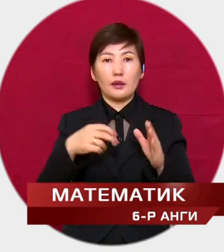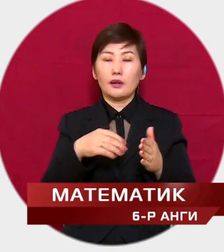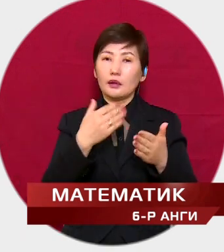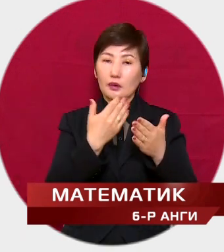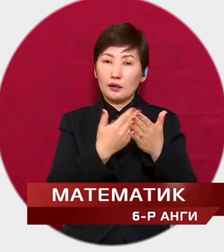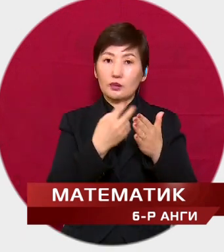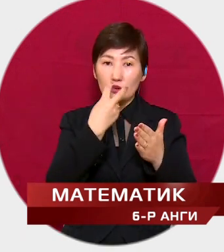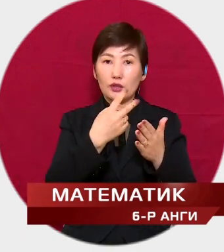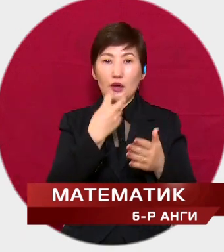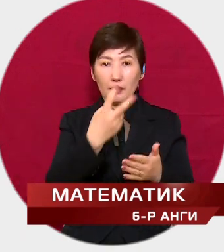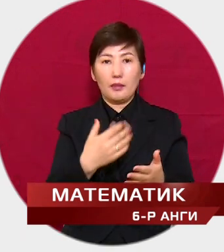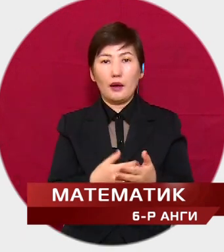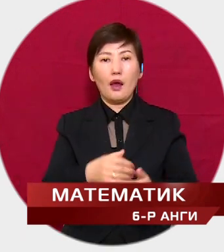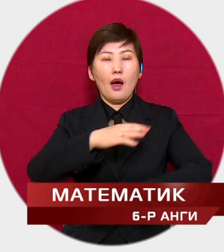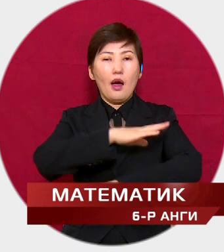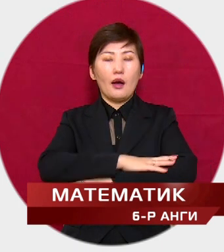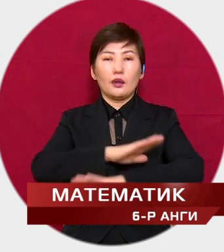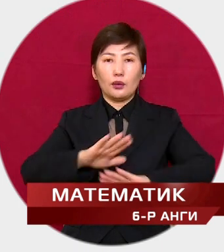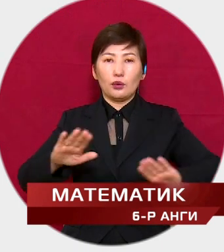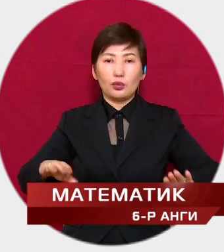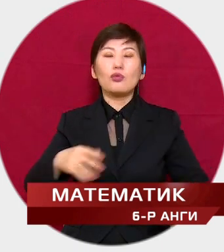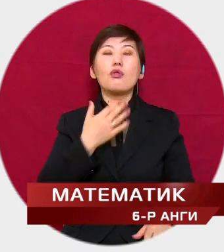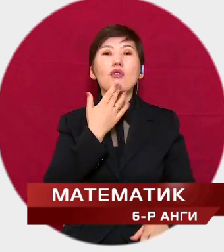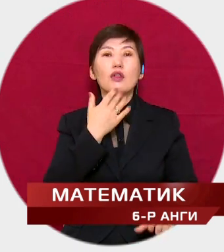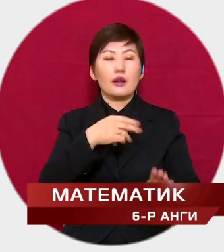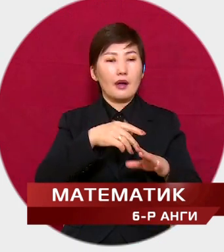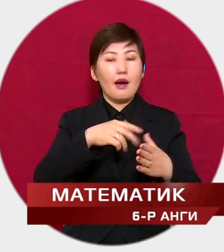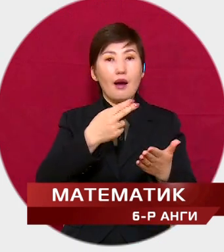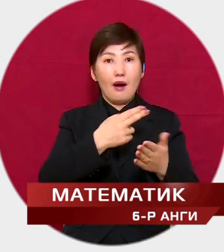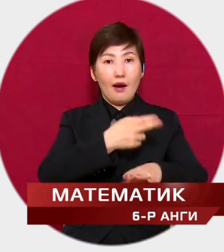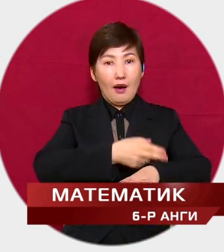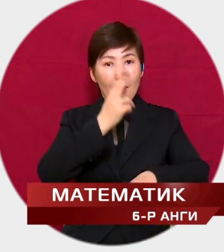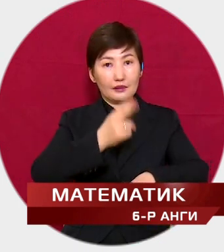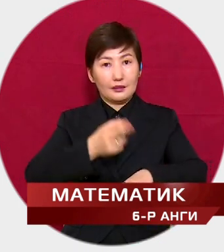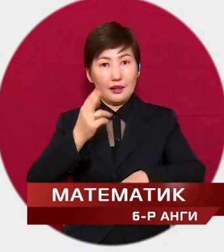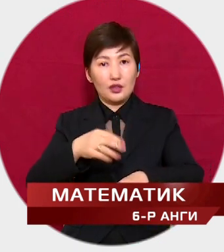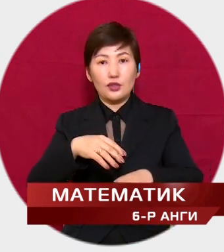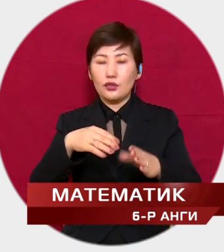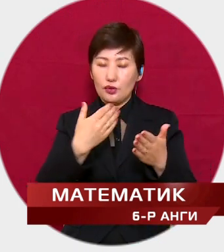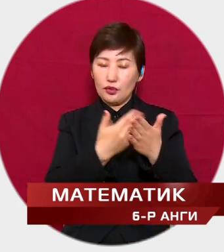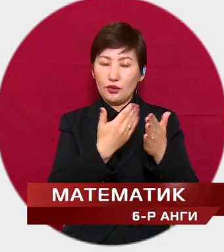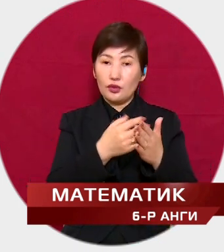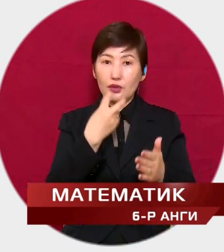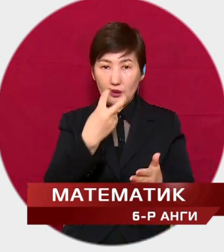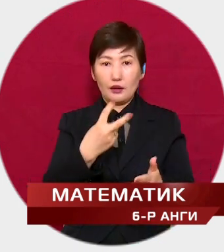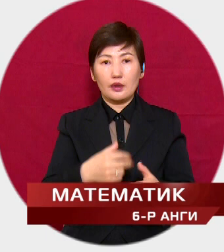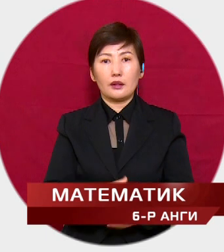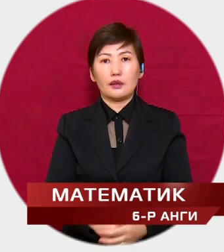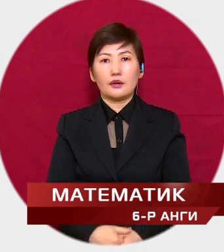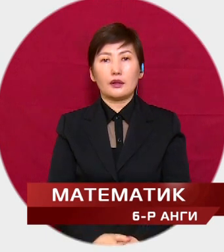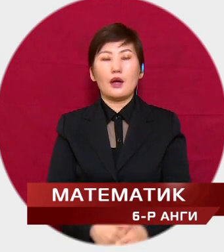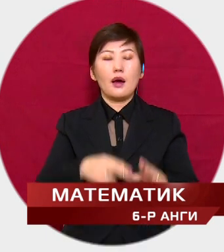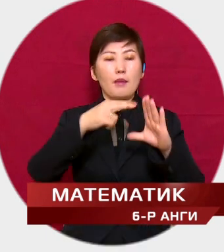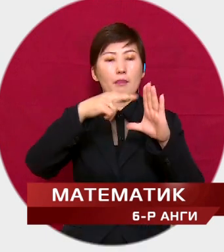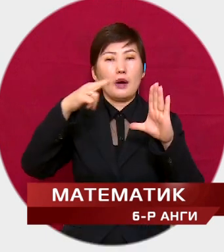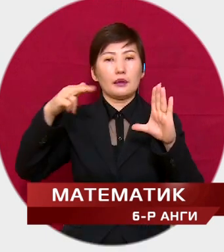байна. За ангийн сурагчдын өнгийн харан дааны тоог саяхан жишээн дээр багнын диаграмыг хэрхэн байгуулахыг, хэрхэн дүрслэхийг авч